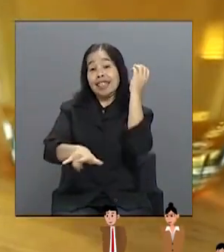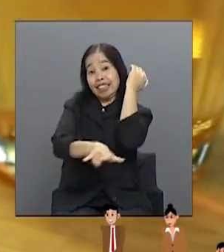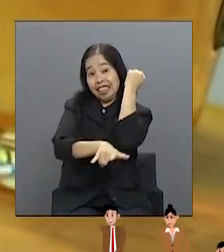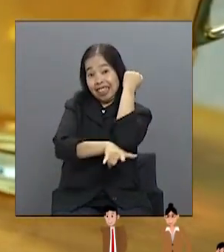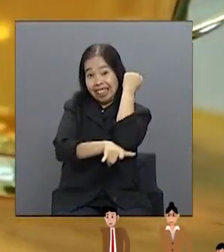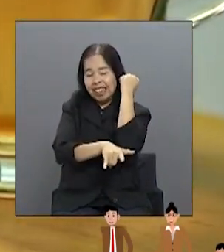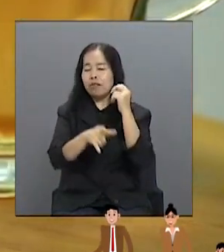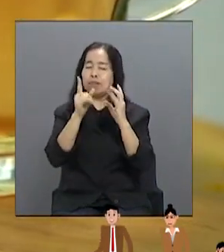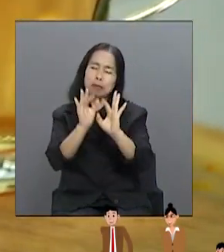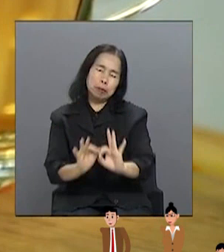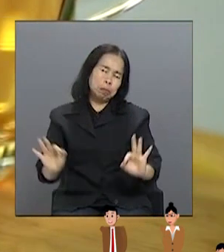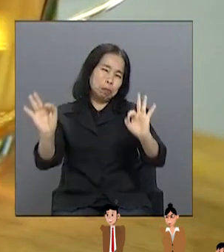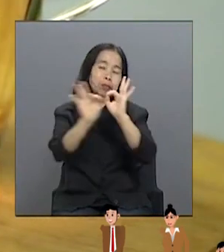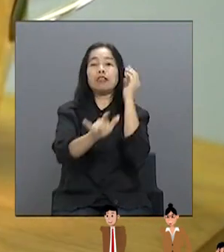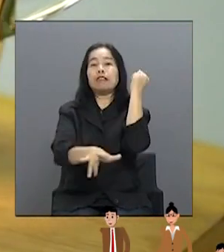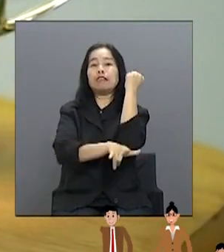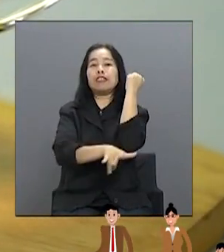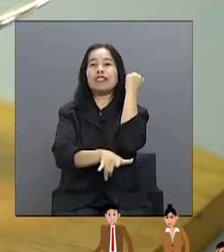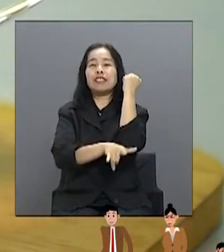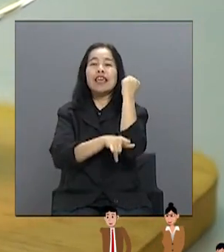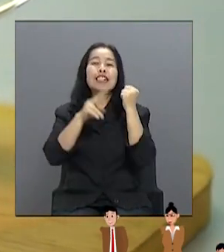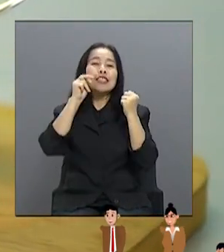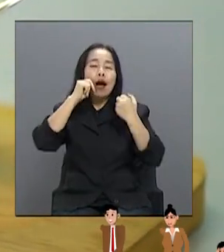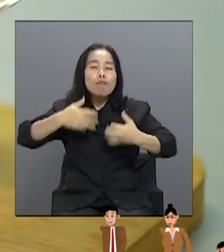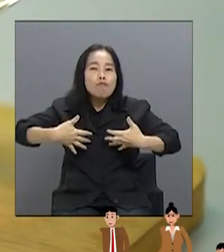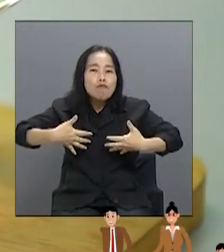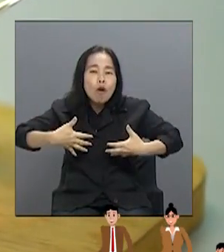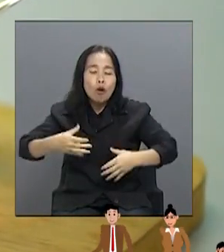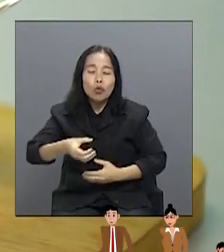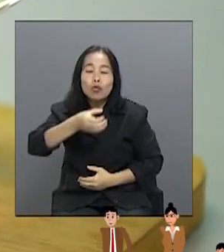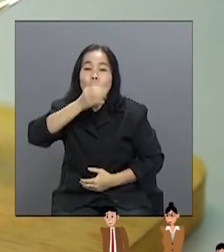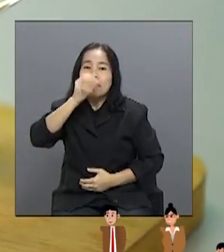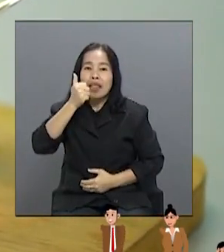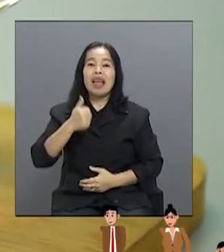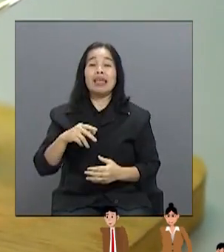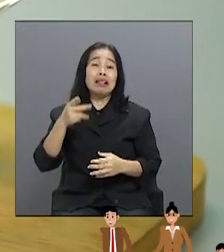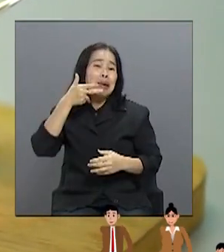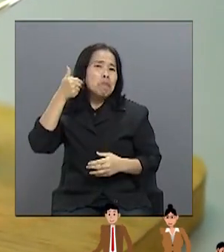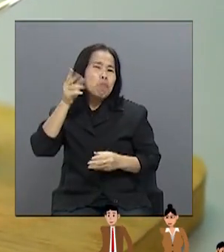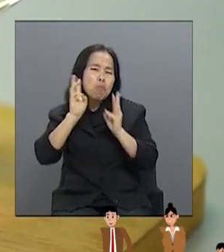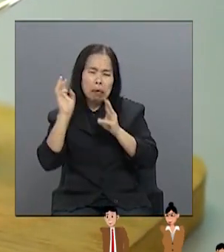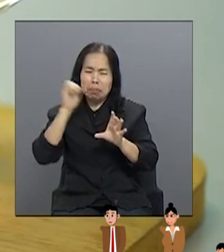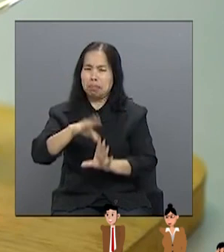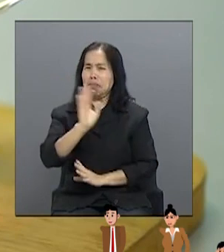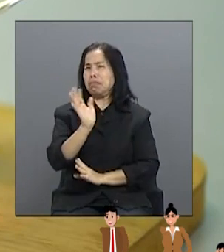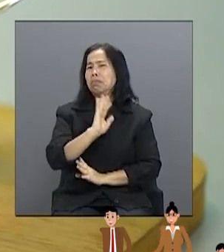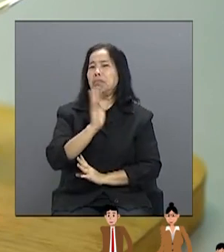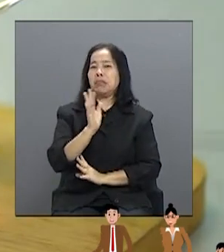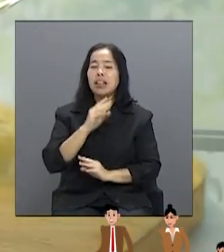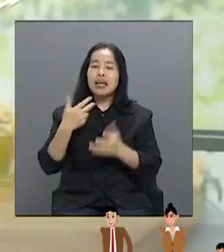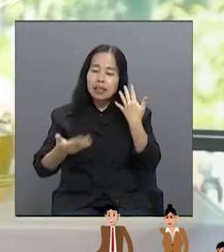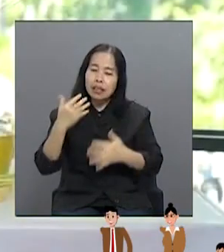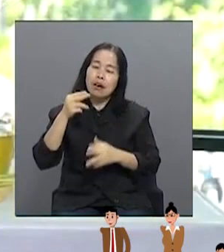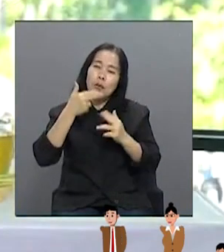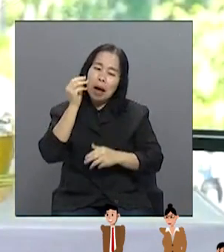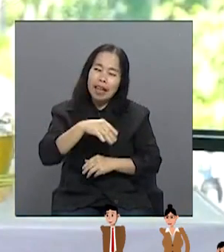ำคัญเลยเราจะกินขิงสดก็ได้กินน้ำขิงก็ได้นะครับนอกจากขิงธรรมดาแล้วบางคน ก็มีน้ำขิง น้ำขิงเราก็สามารถที่จะรับประท